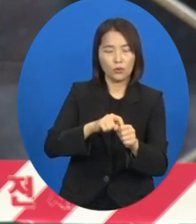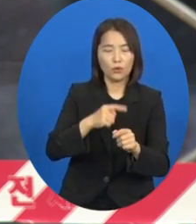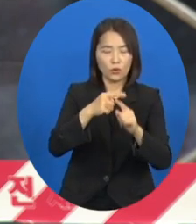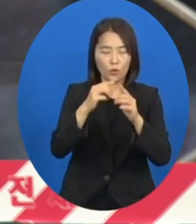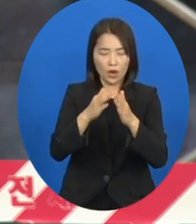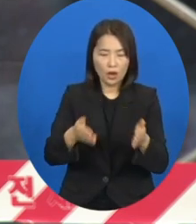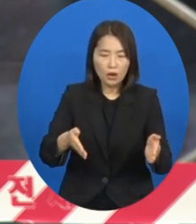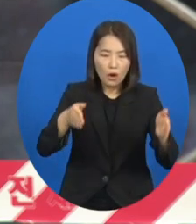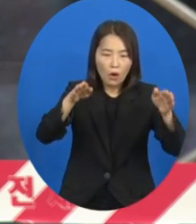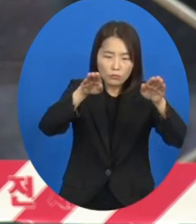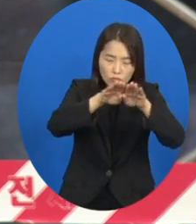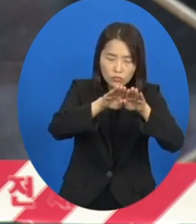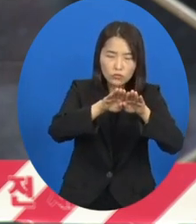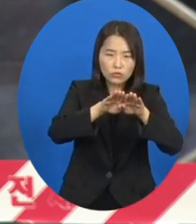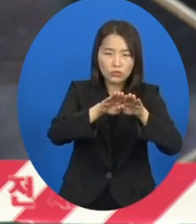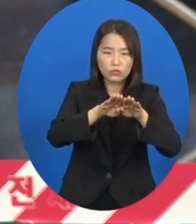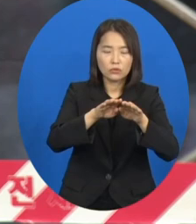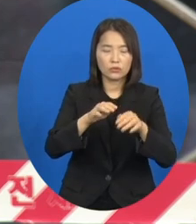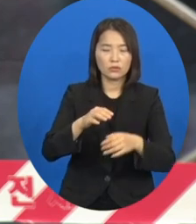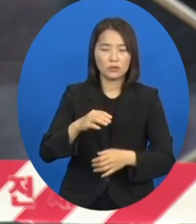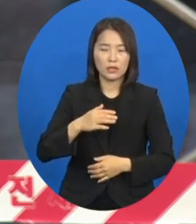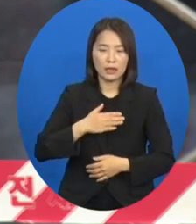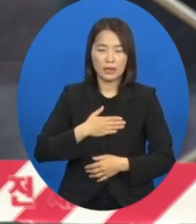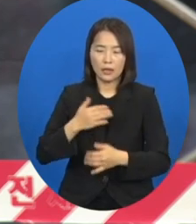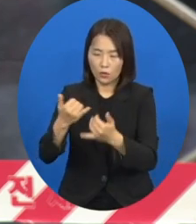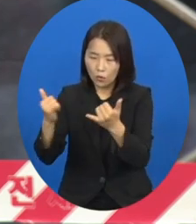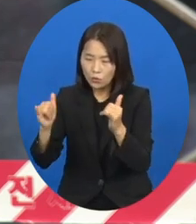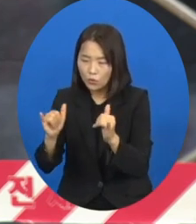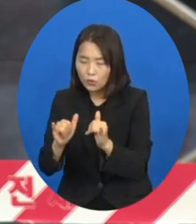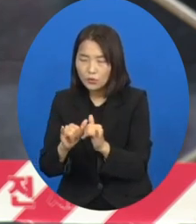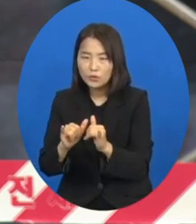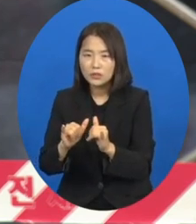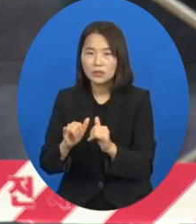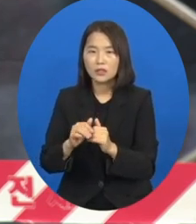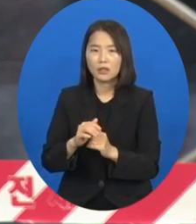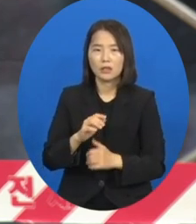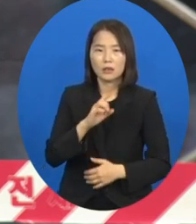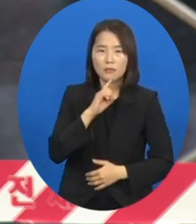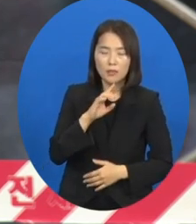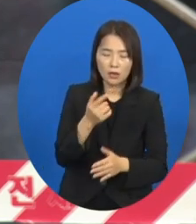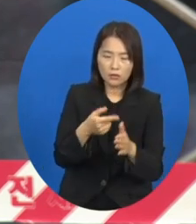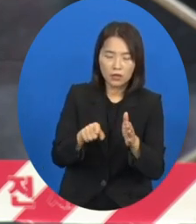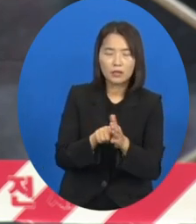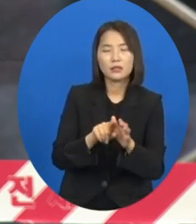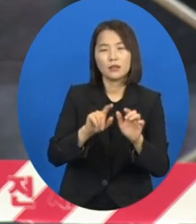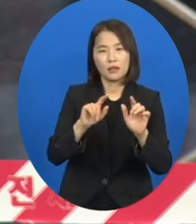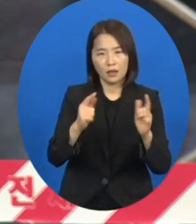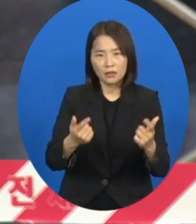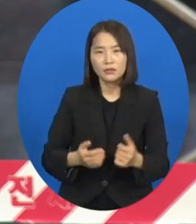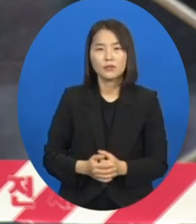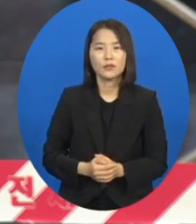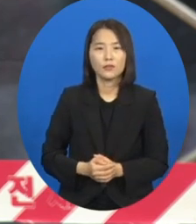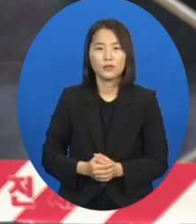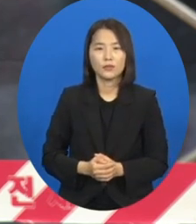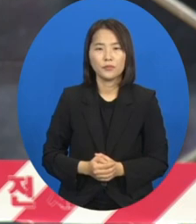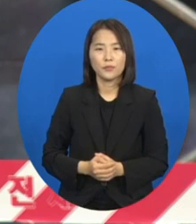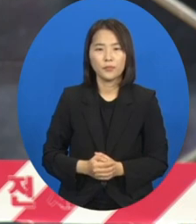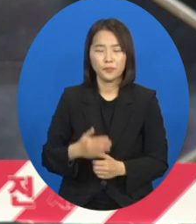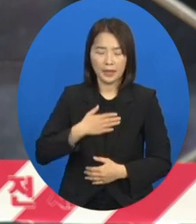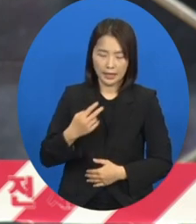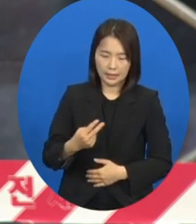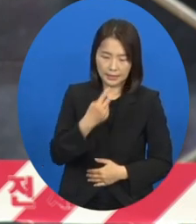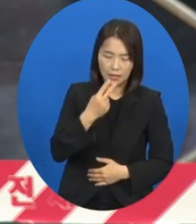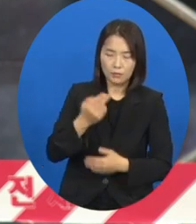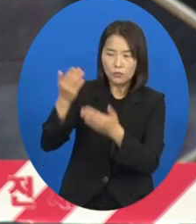지키고자, 내 공동체에 내가 지켜왔던 그 교회 자체를 지키고자 했던 것이 아니라 내 생명을